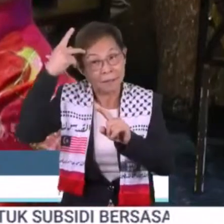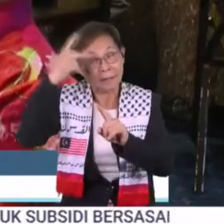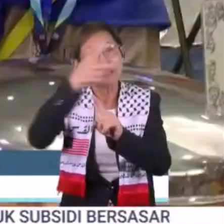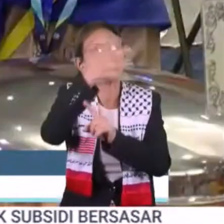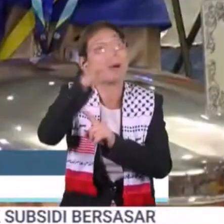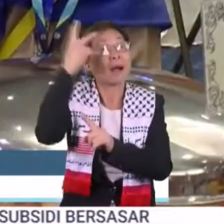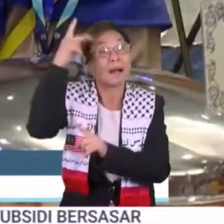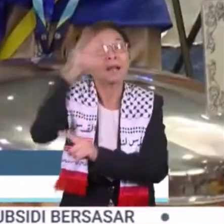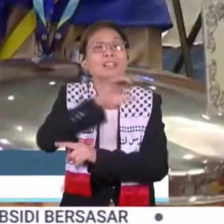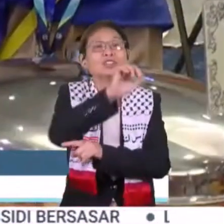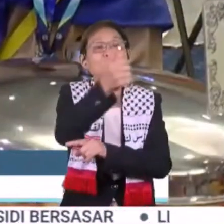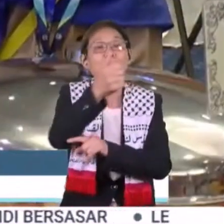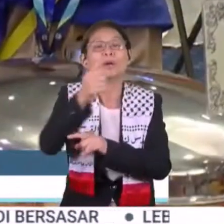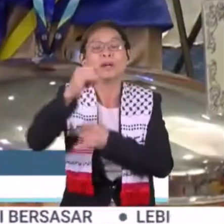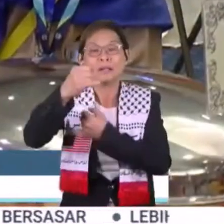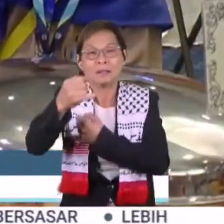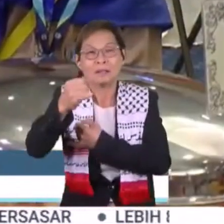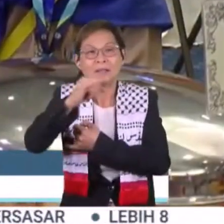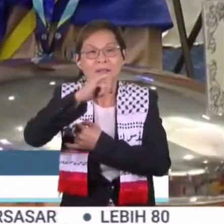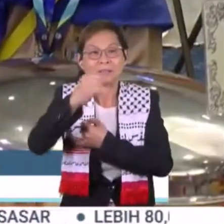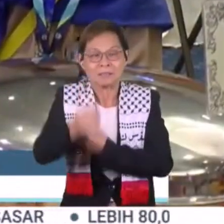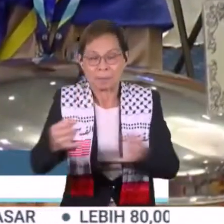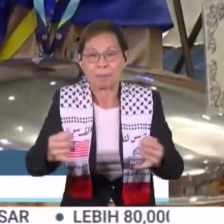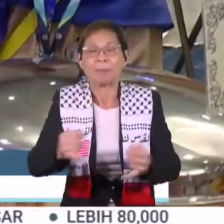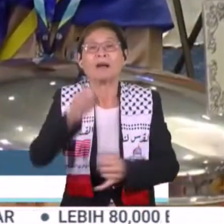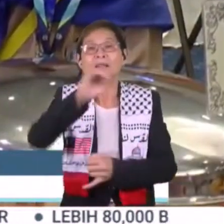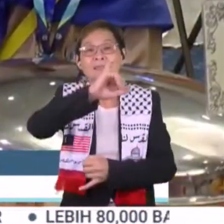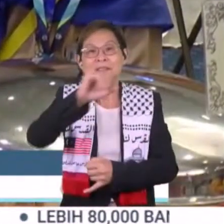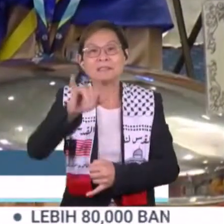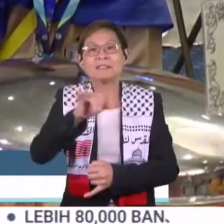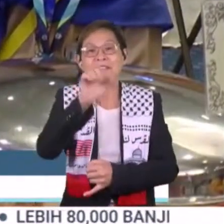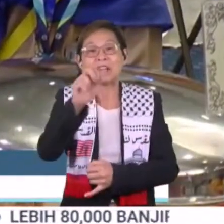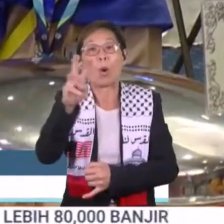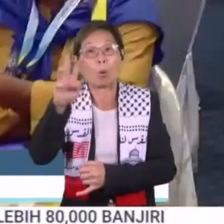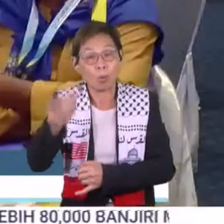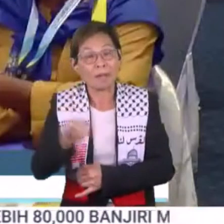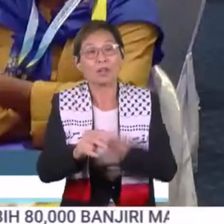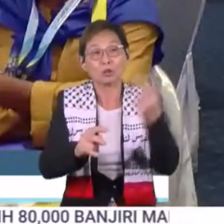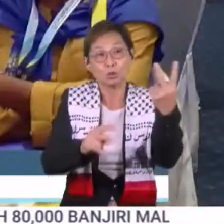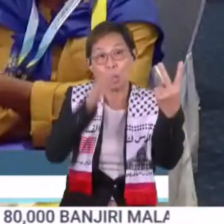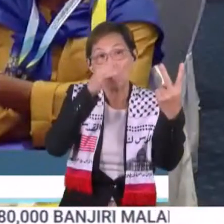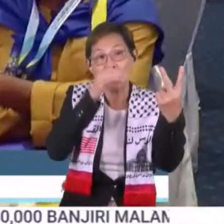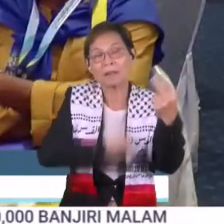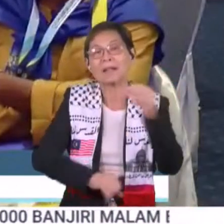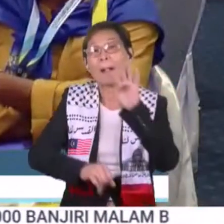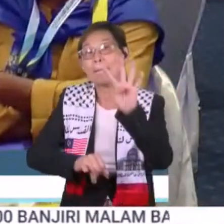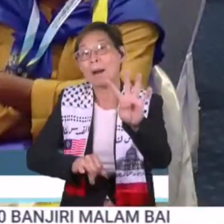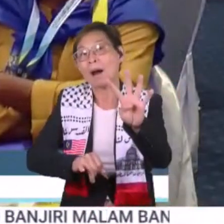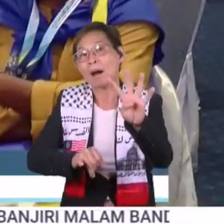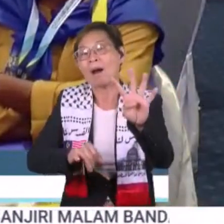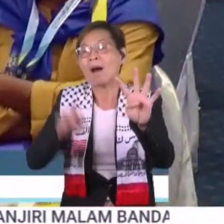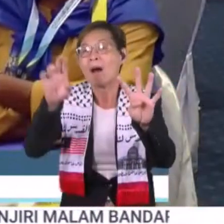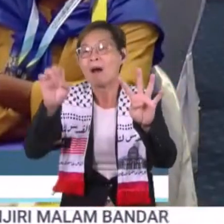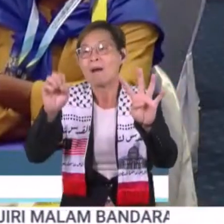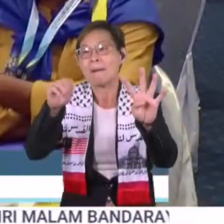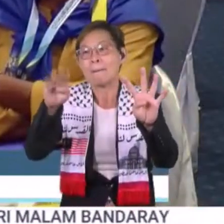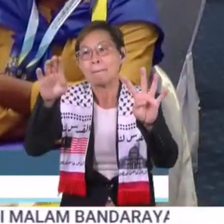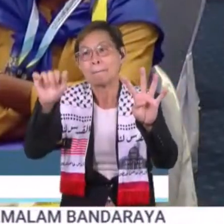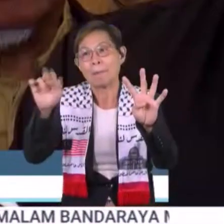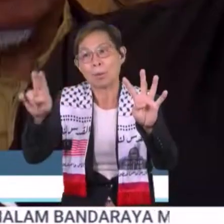Kelantan, 10 asnaf dari Jabatan Agama Islam Wilayah Persekutuan Jawi, 2 dari Melaka dan 4 dari daerah Rembau.